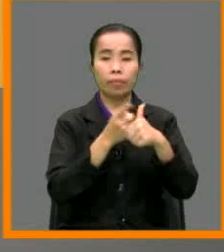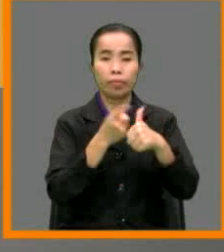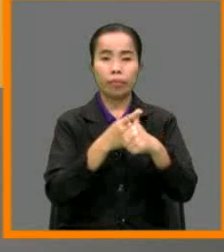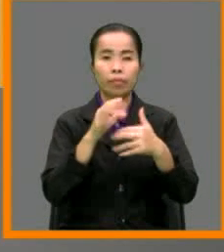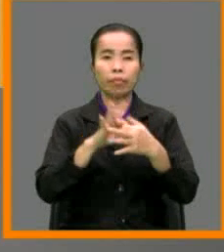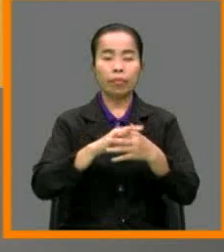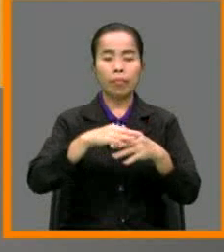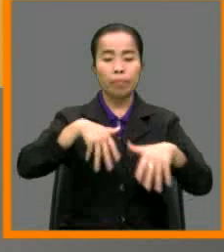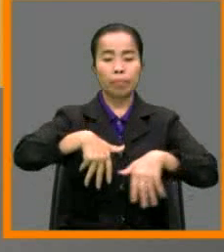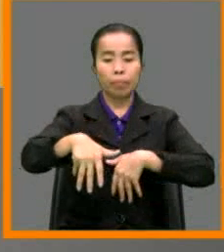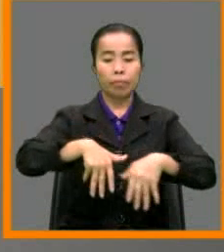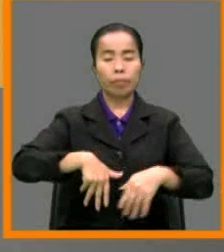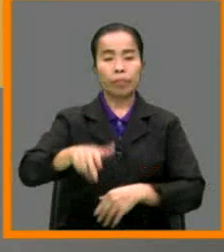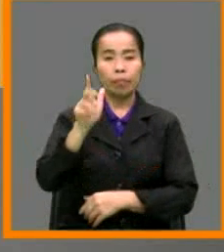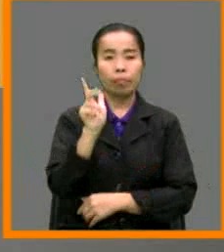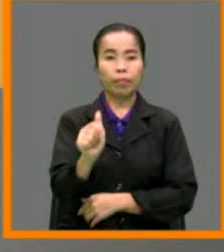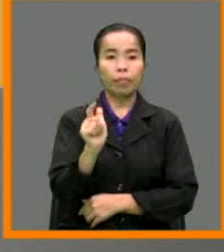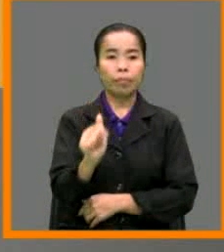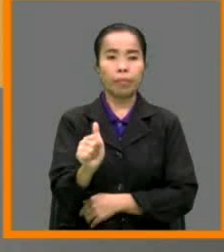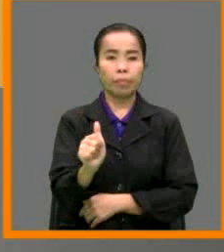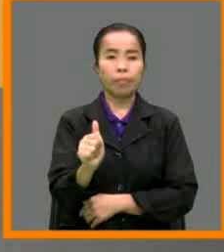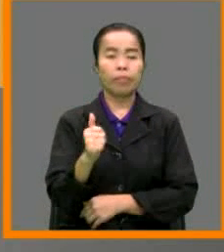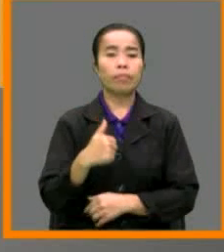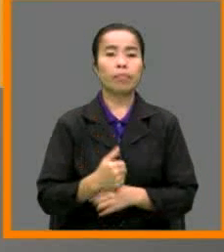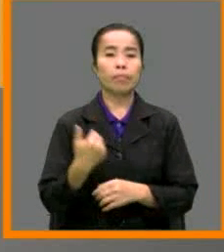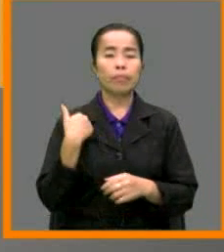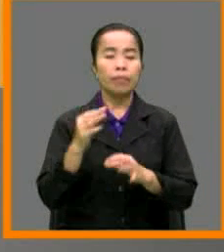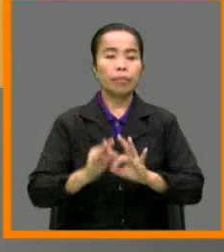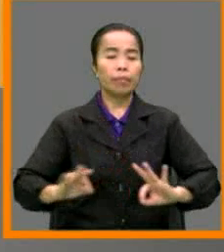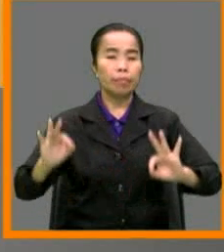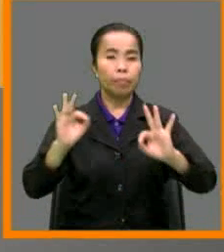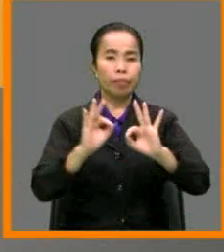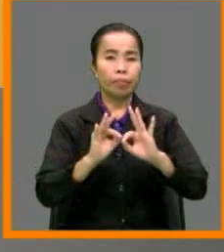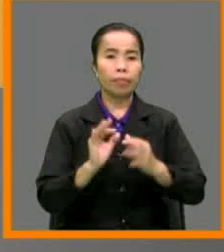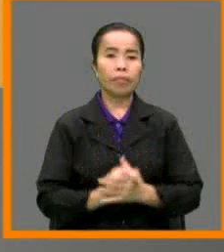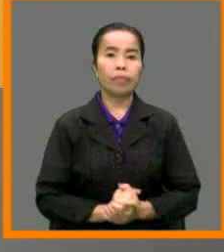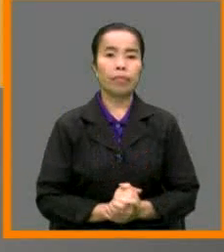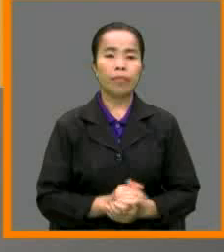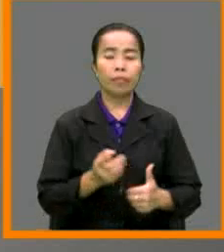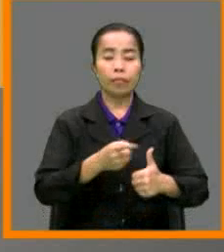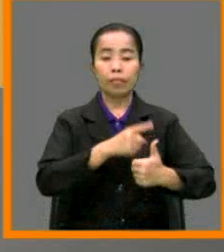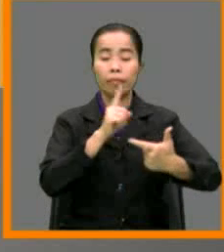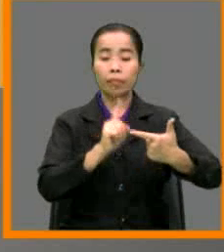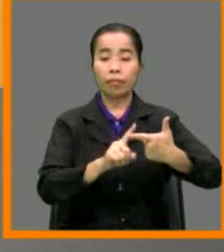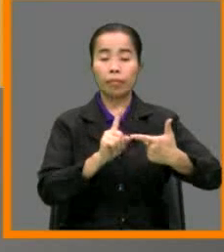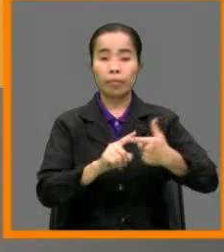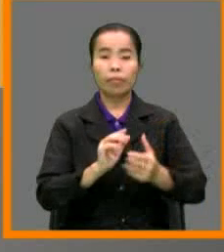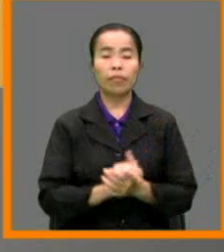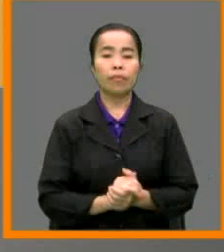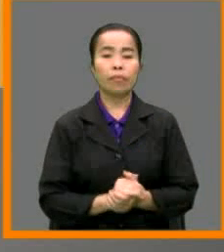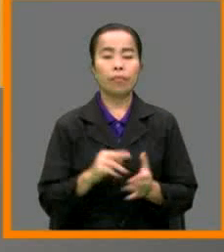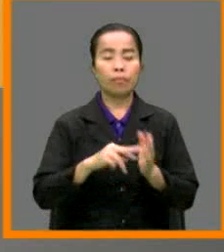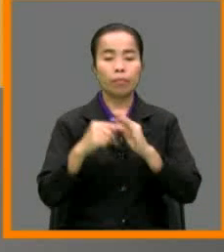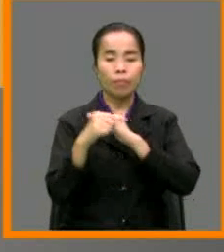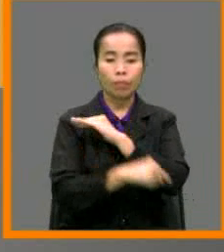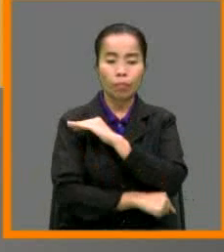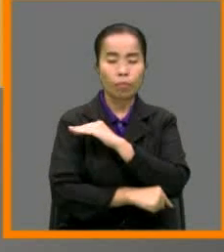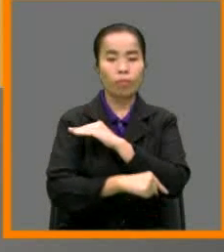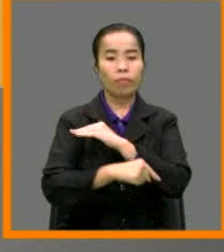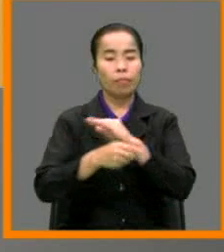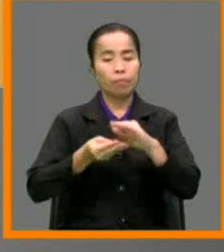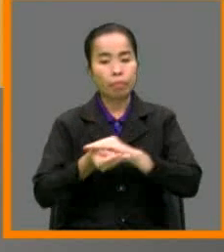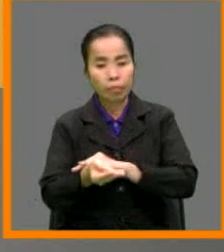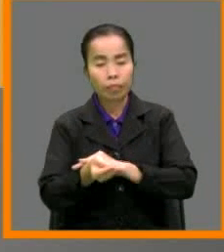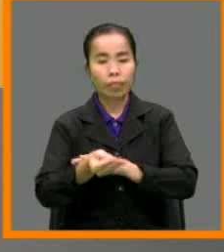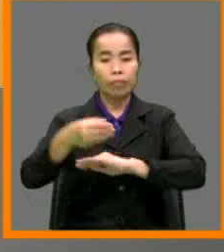หญ่ให้อำนาจอธิปไตยพลเมืองคงอยู่หลังหย่อนบัตรเลือกตั้งเรื่องที่2การเมืองใสสะอาดปรับสมดุลอำ